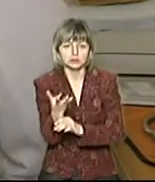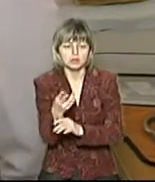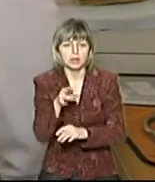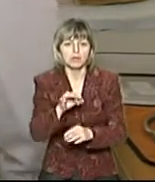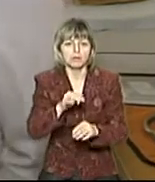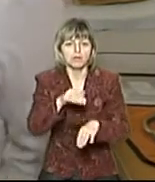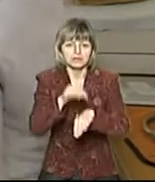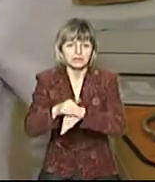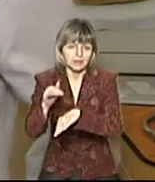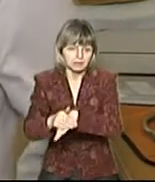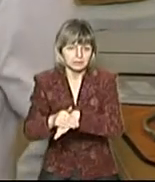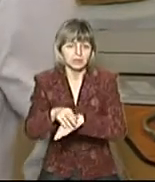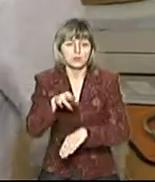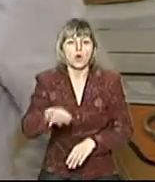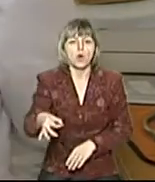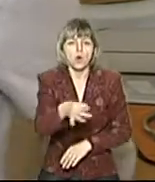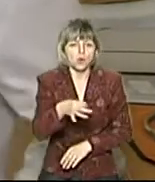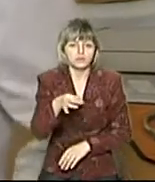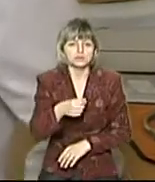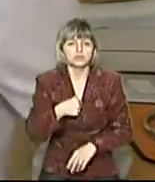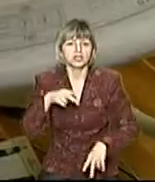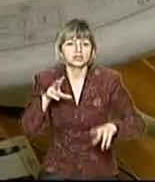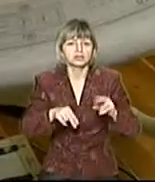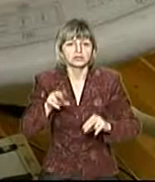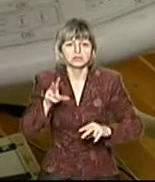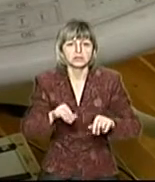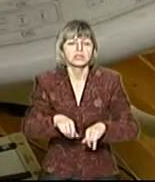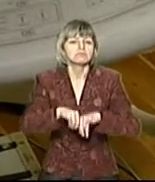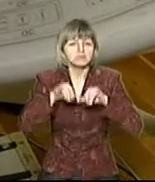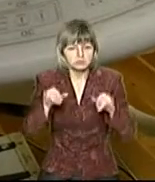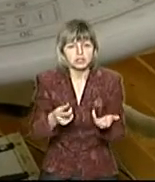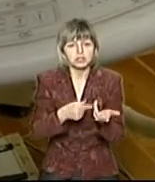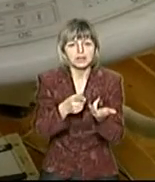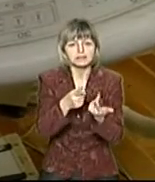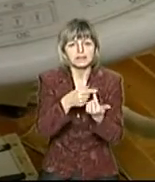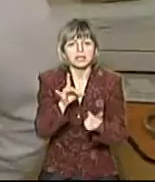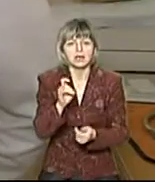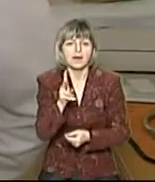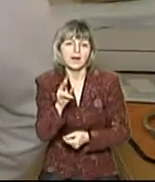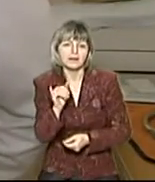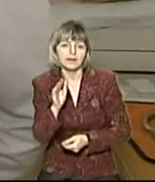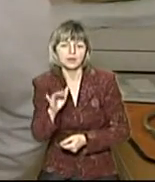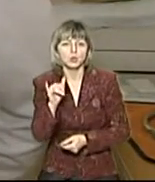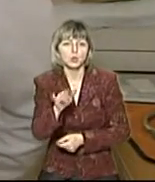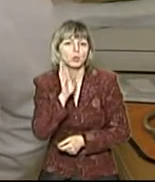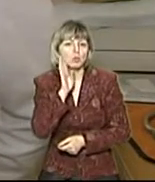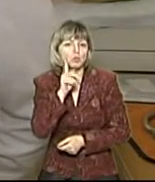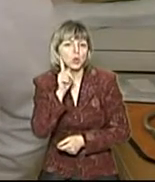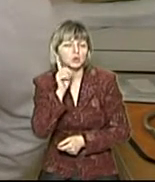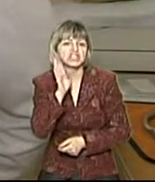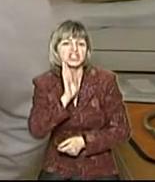даним статистичним даним по області, я рахую, мамографічно. Збільшилась кількість раків у молодих